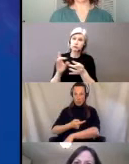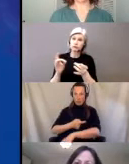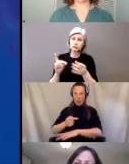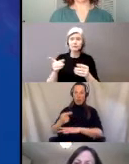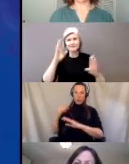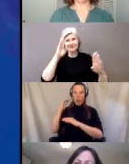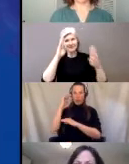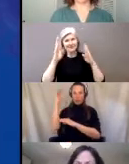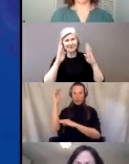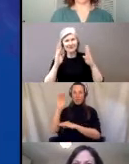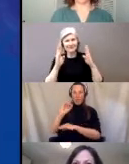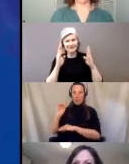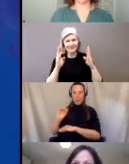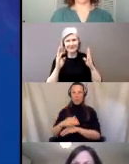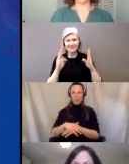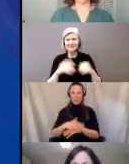Bonjour à tous.